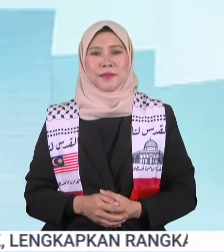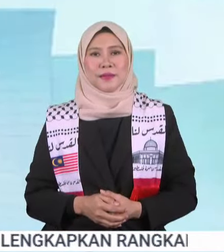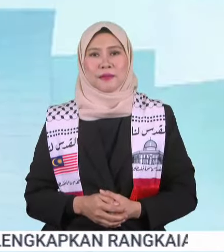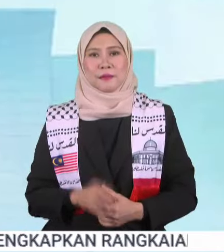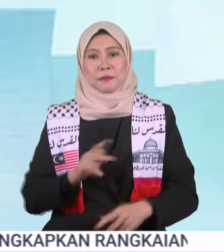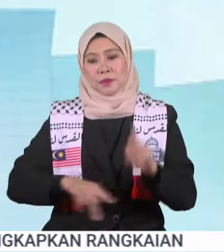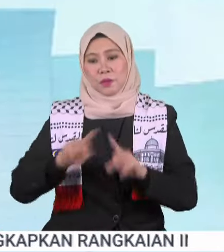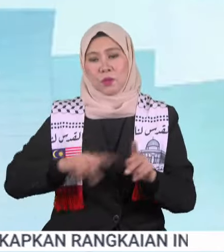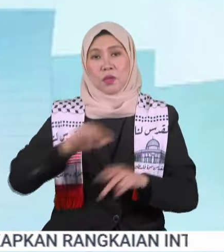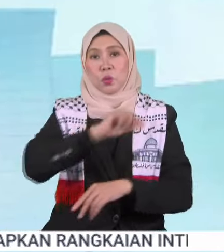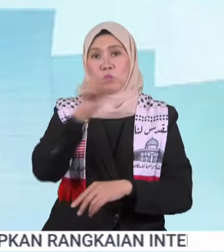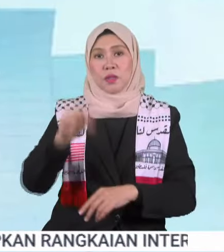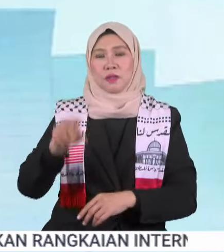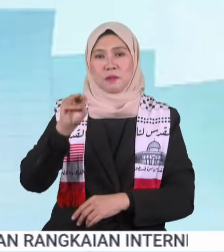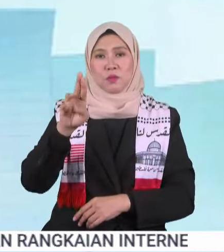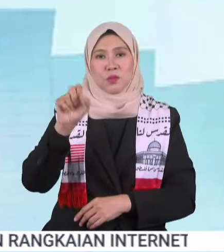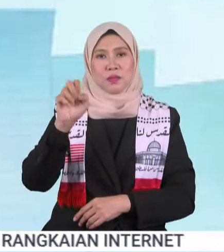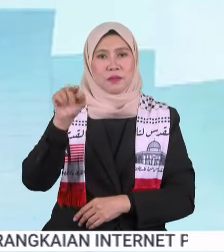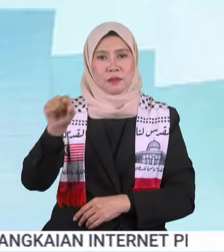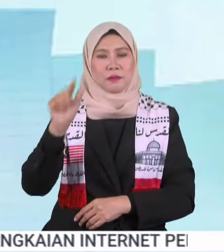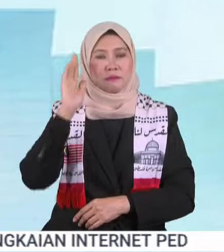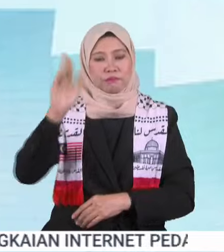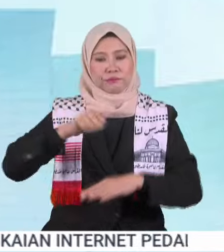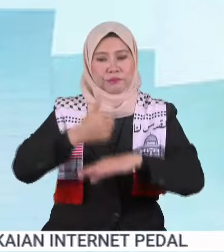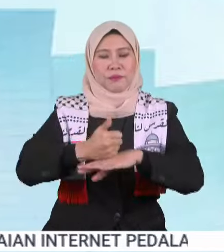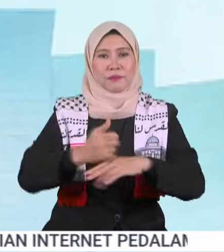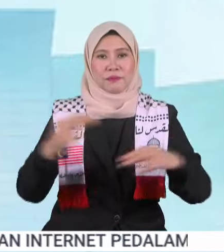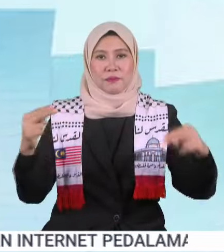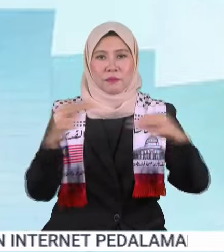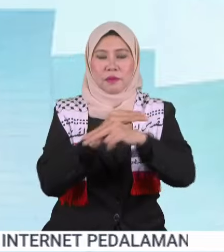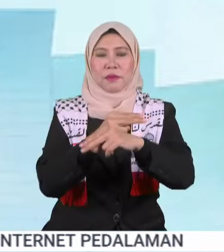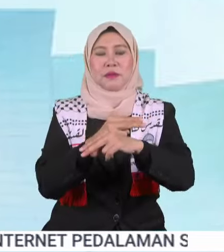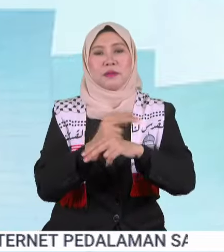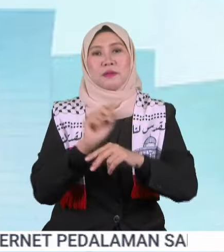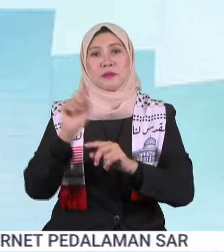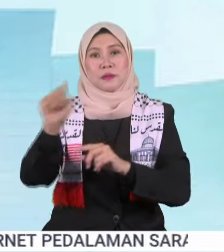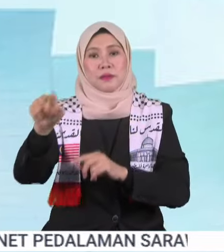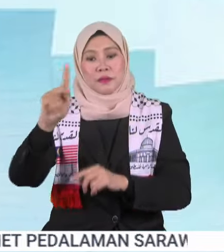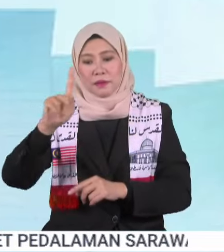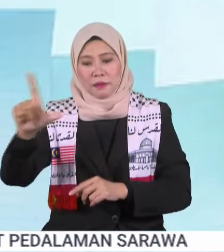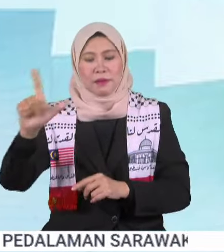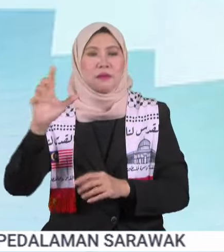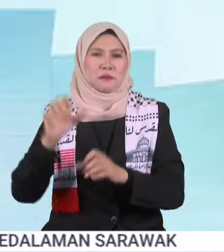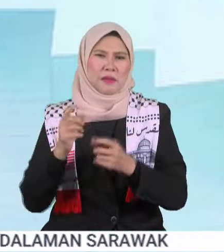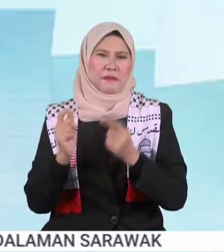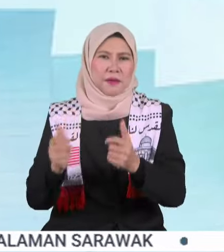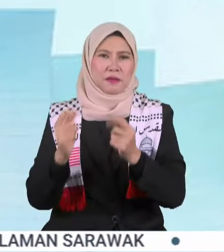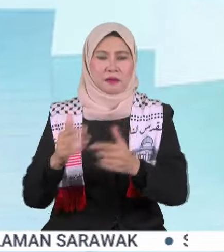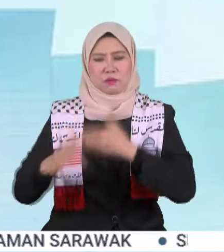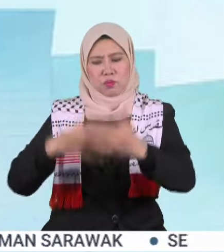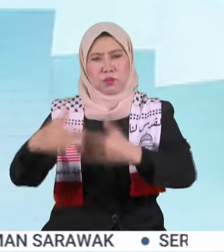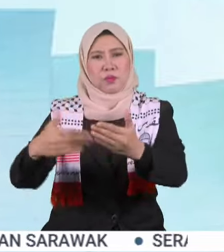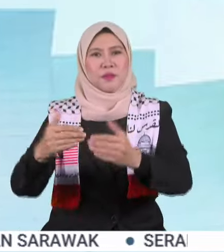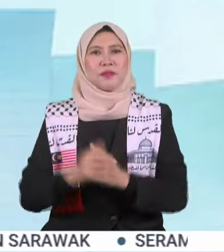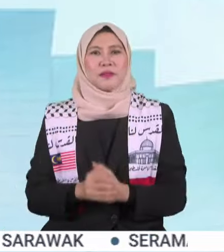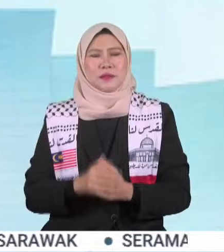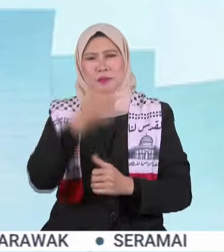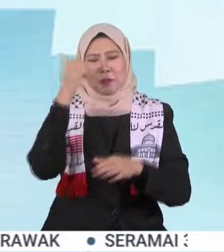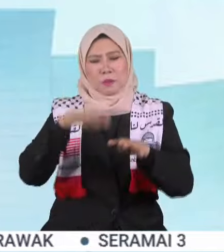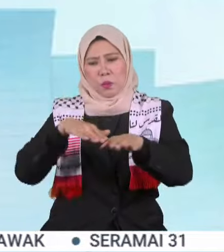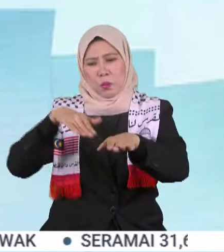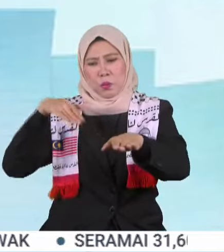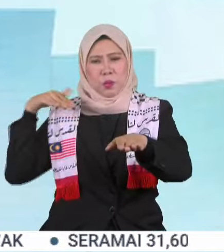Penduduk Gua Musang berharap projek pembinaan lingkaran tengah utama LTU di laluan menuju ke Kuala Lumpur dapat dipercepatkan bagi mengurangkan